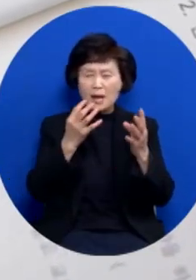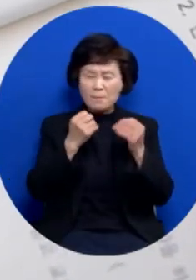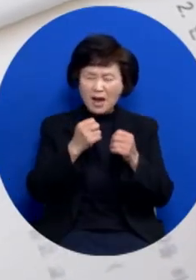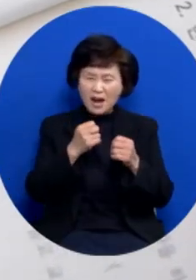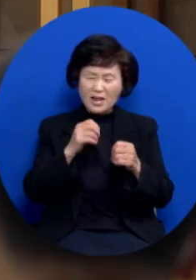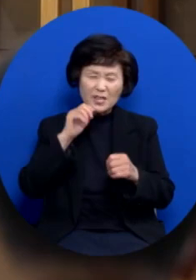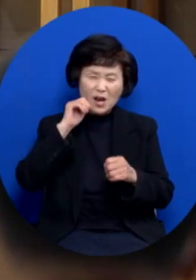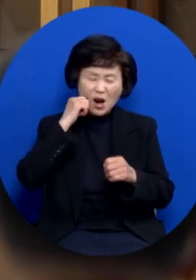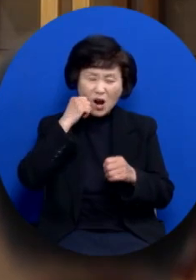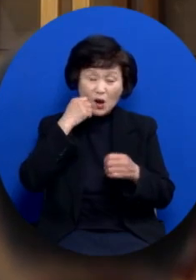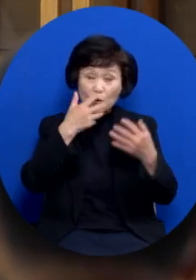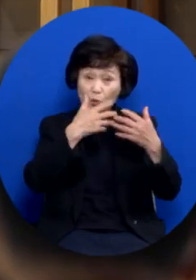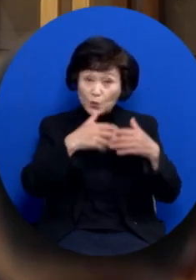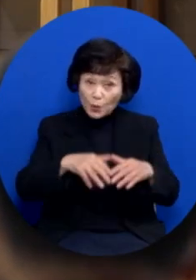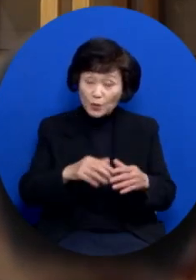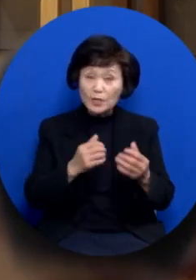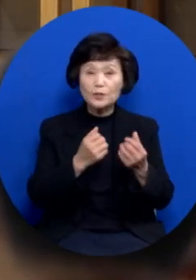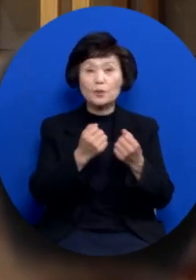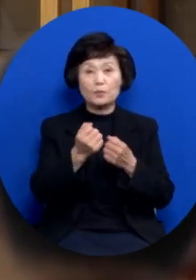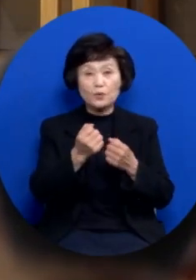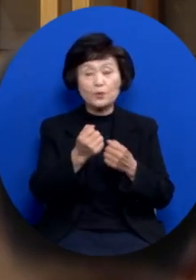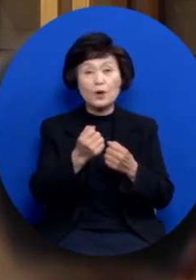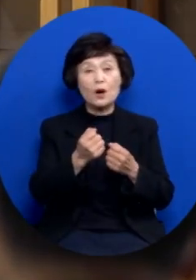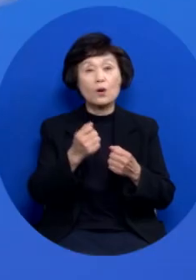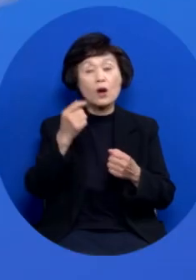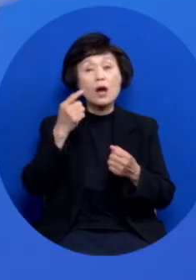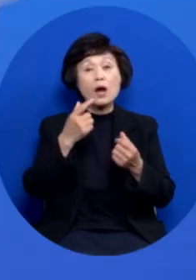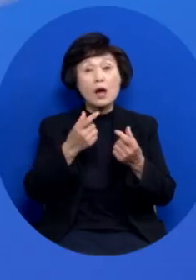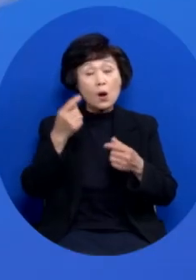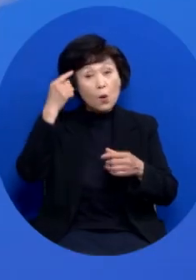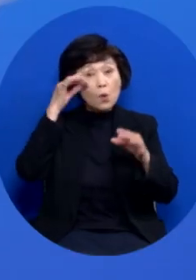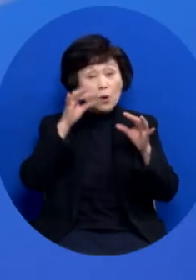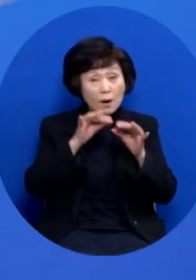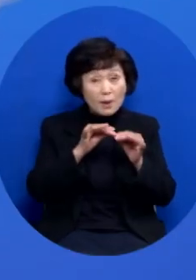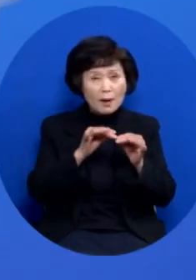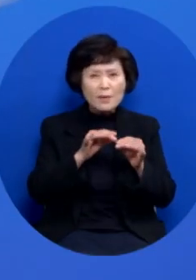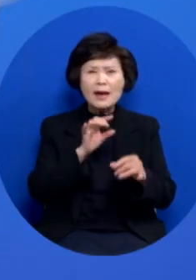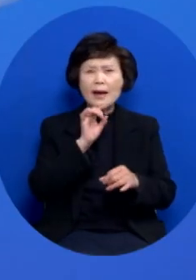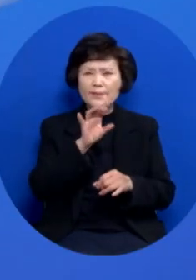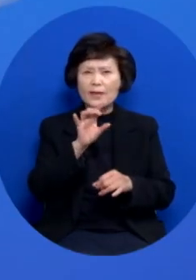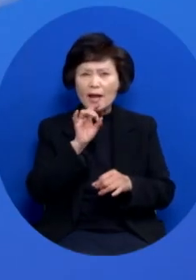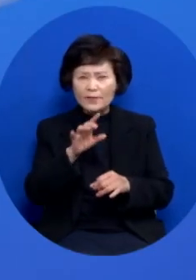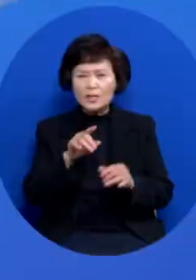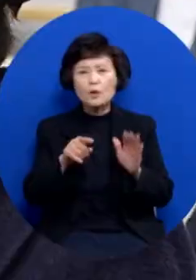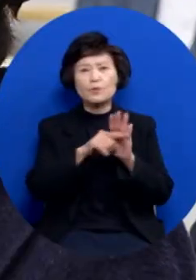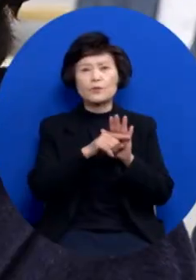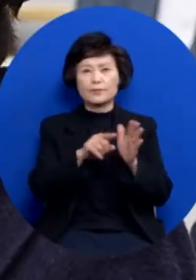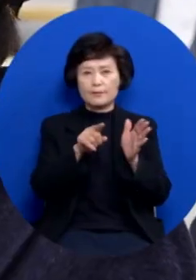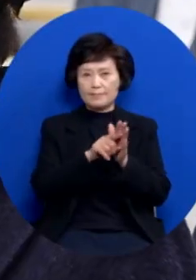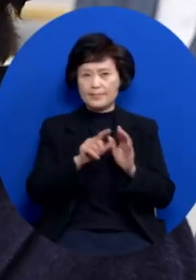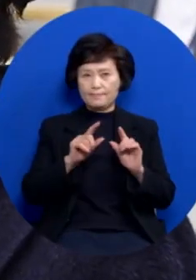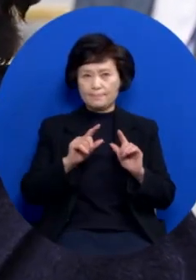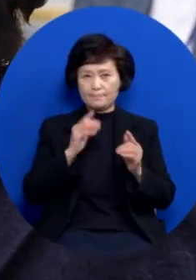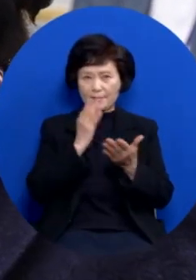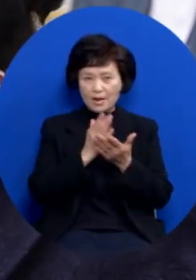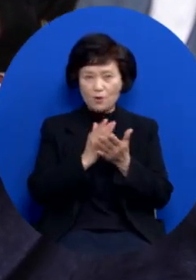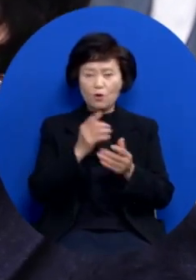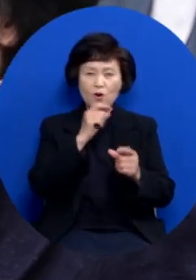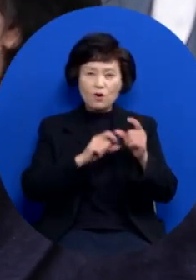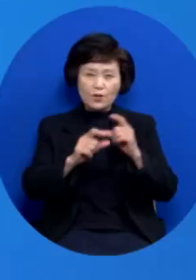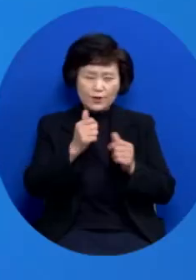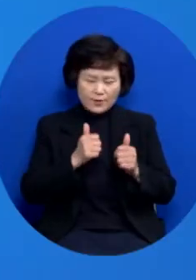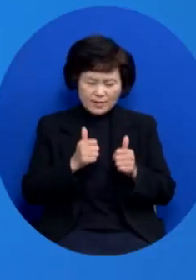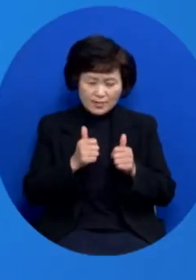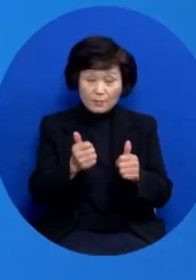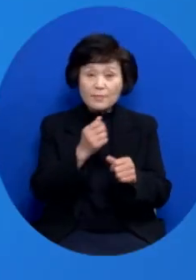악조건으로 체감하는 전도의 어려움에 공감하면서도 그런 때일수록 안 된다는 부정적인 믿음이 아닌 그래서 더 열심히 해야